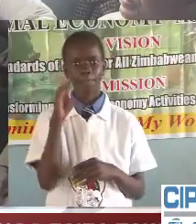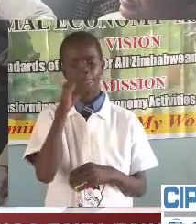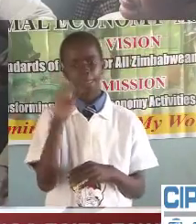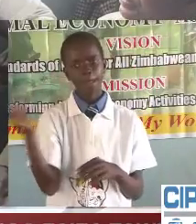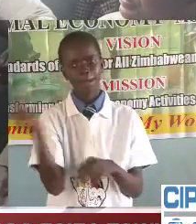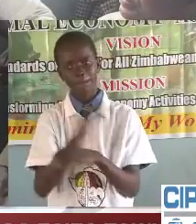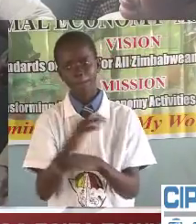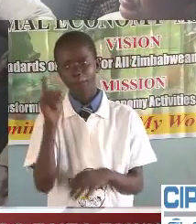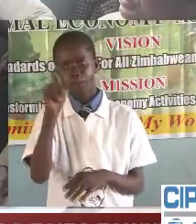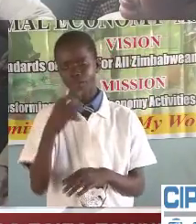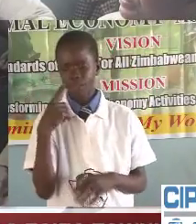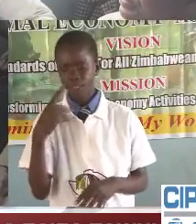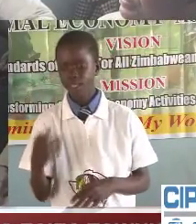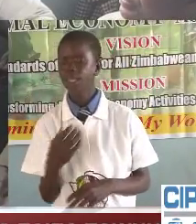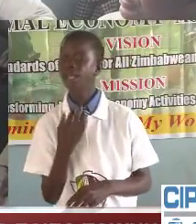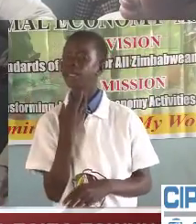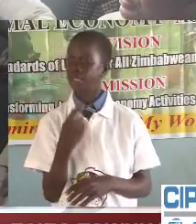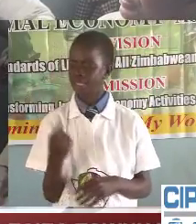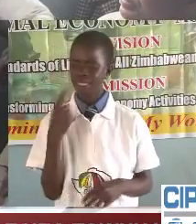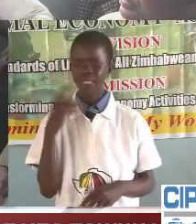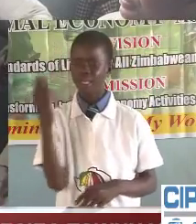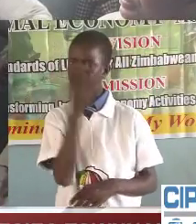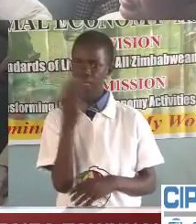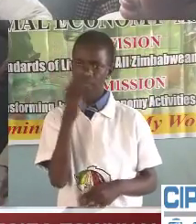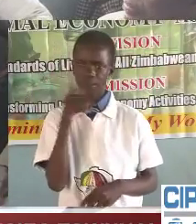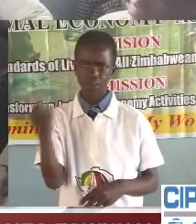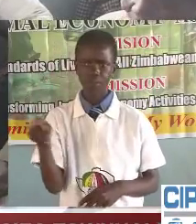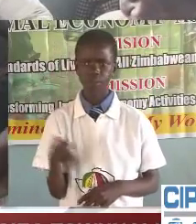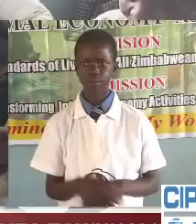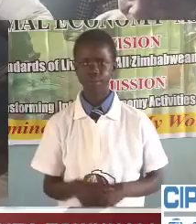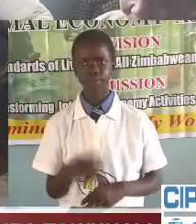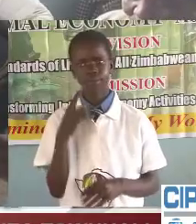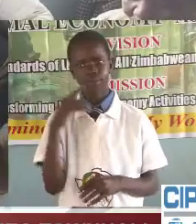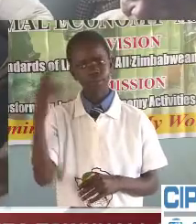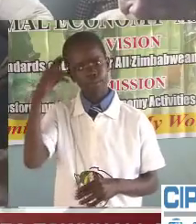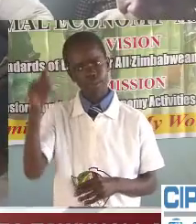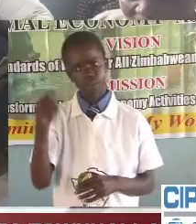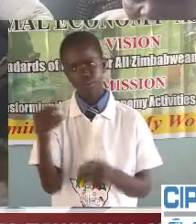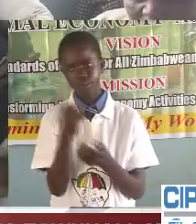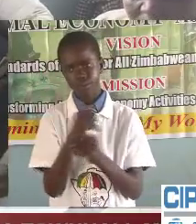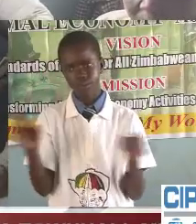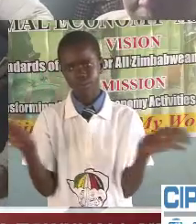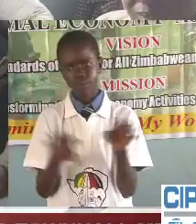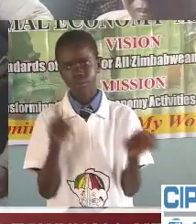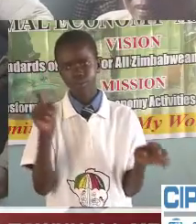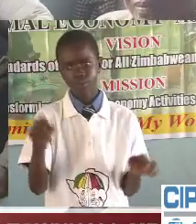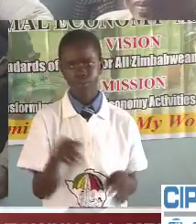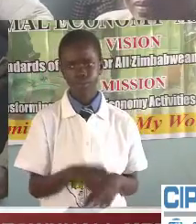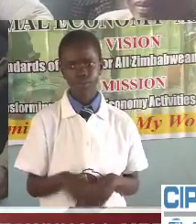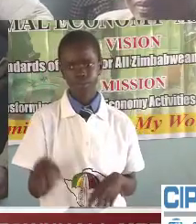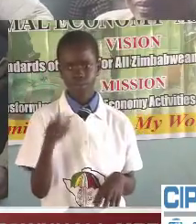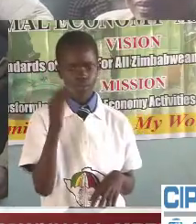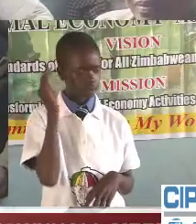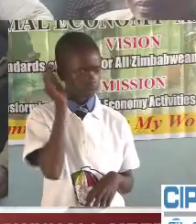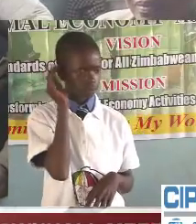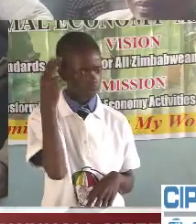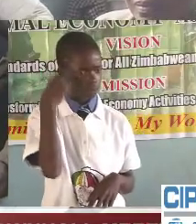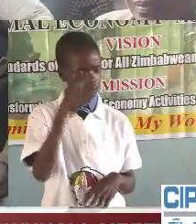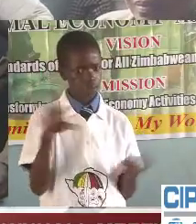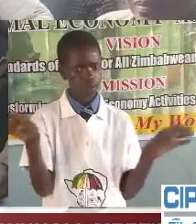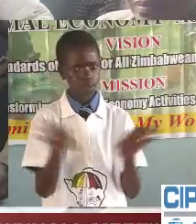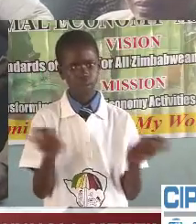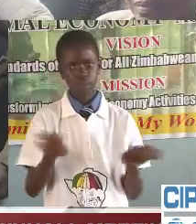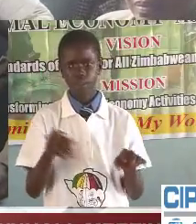yavo inomwisa mvura. Yakavakwa zvakanaka zvakati chechetere. Sokuti vanhu havatombori neatime ekupinda